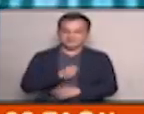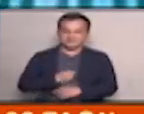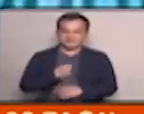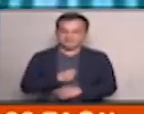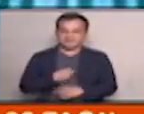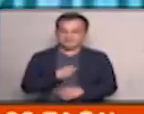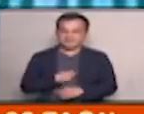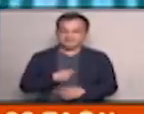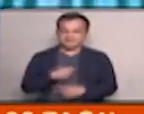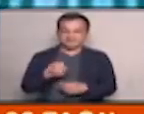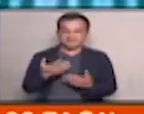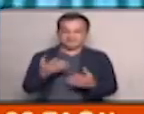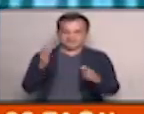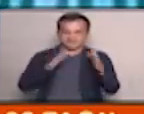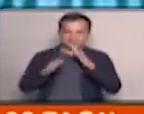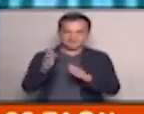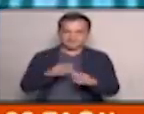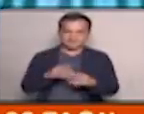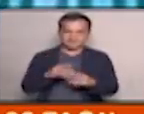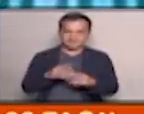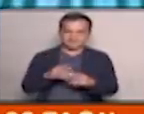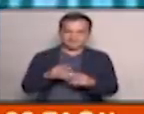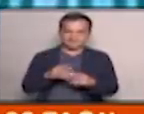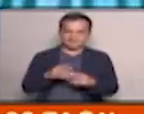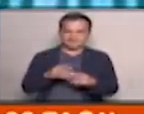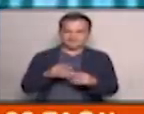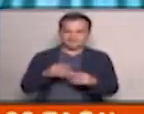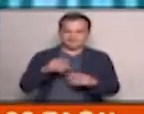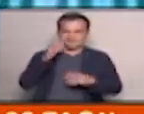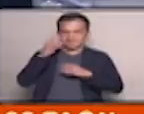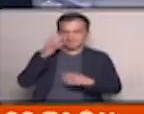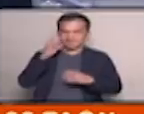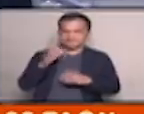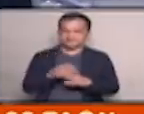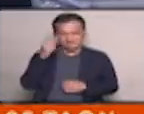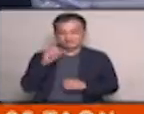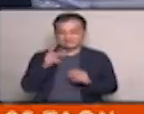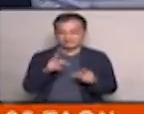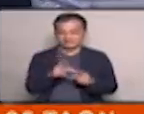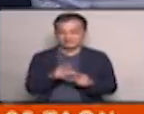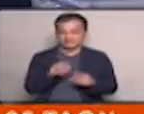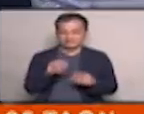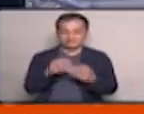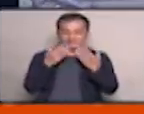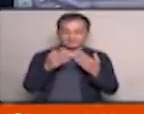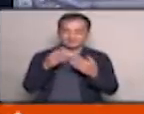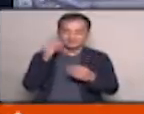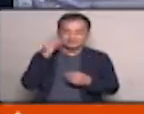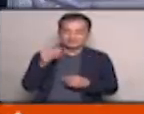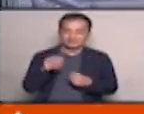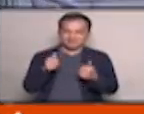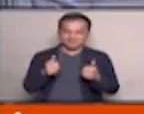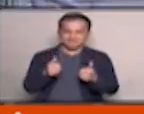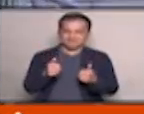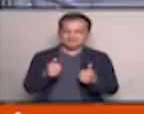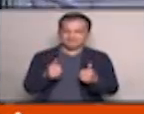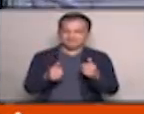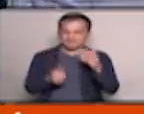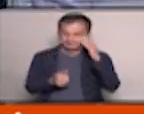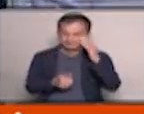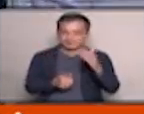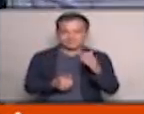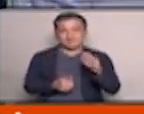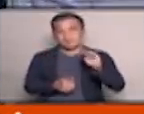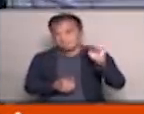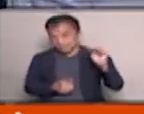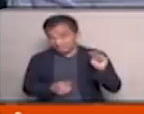Kasi walang problema sa akin. Kasi nagkaroon na natin ng miscommunication sila. Sige, salamat po, ma'am. Okay, mga sir, sa